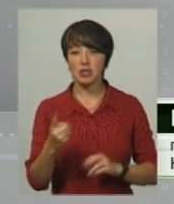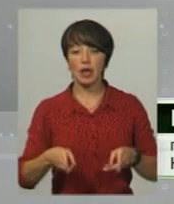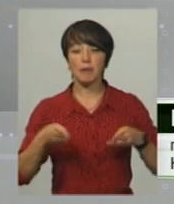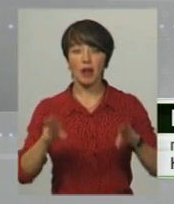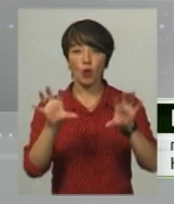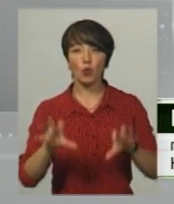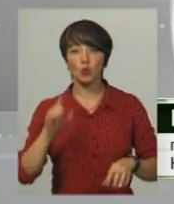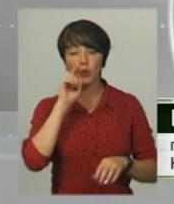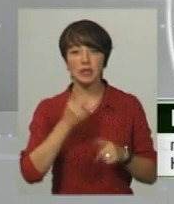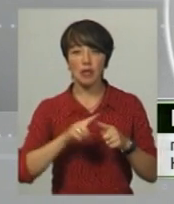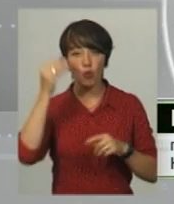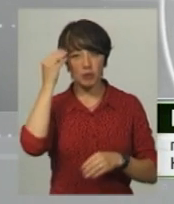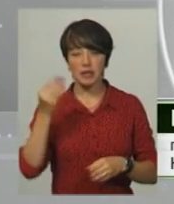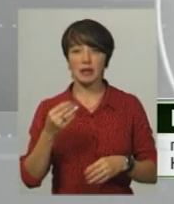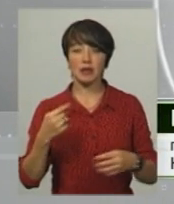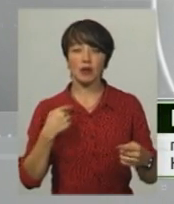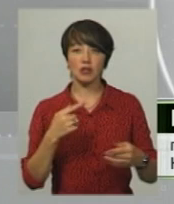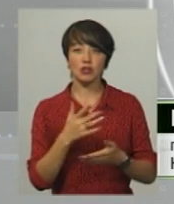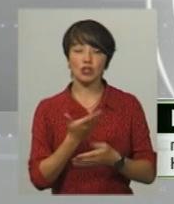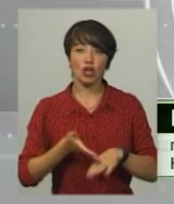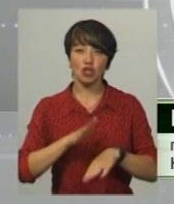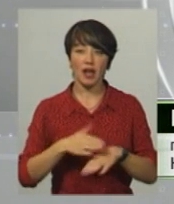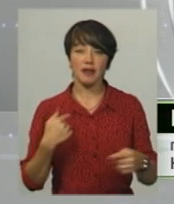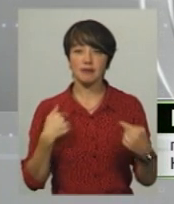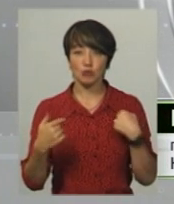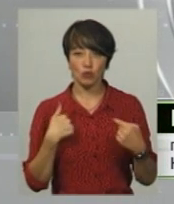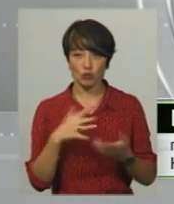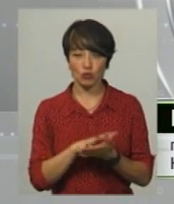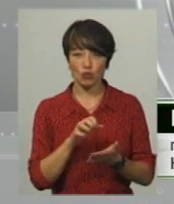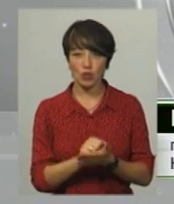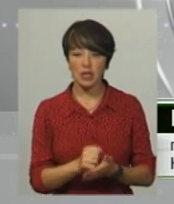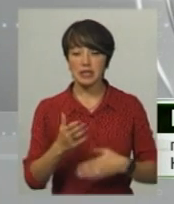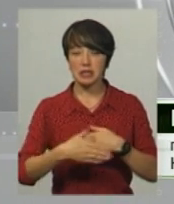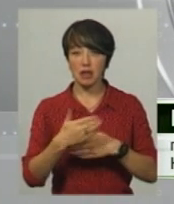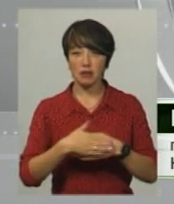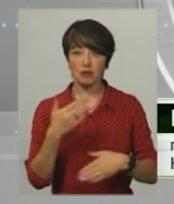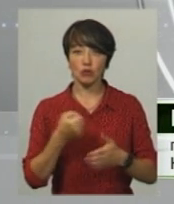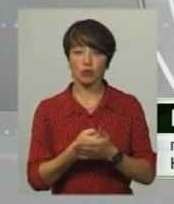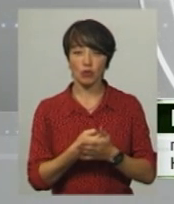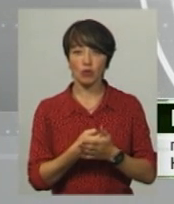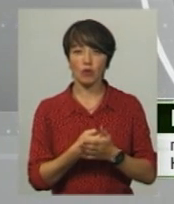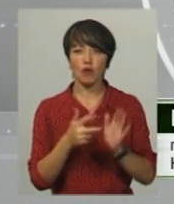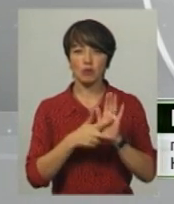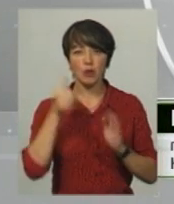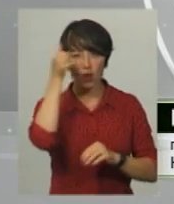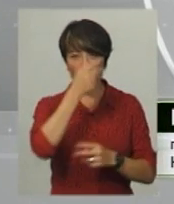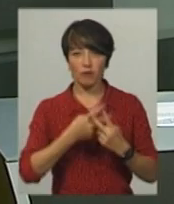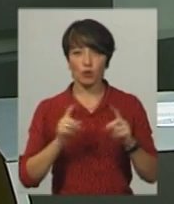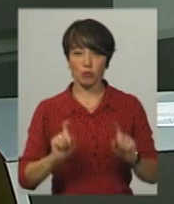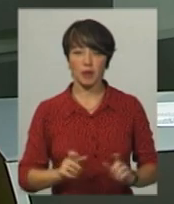кодексу України. Це умисне тяжке тілесне ушкодження. Санкції цієї статті передбачає до 8 років позбавлення волі.